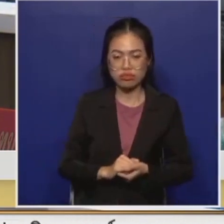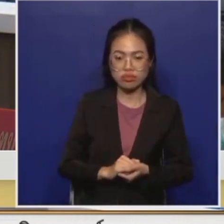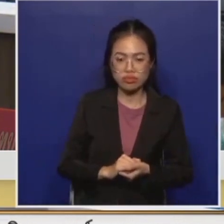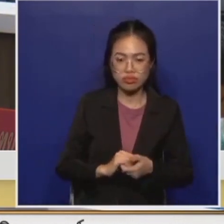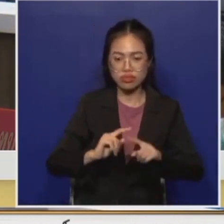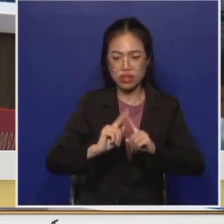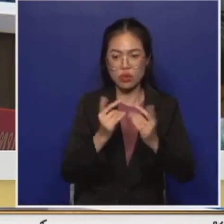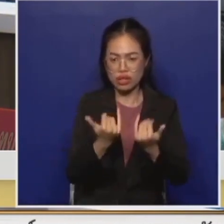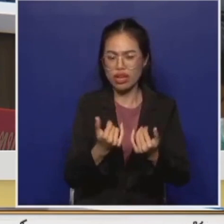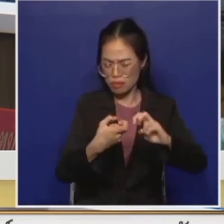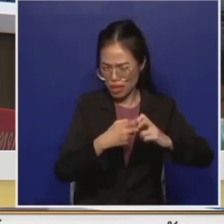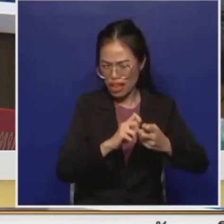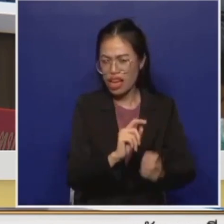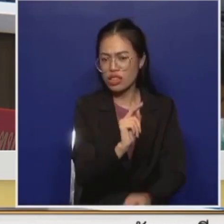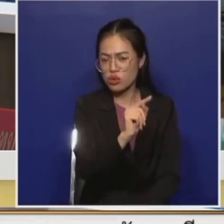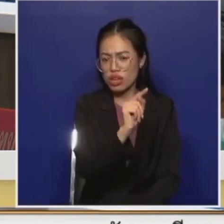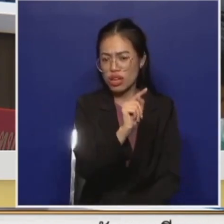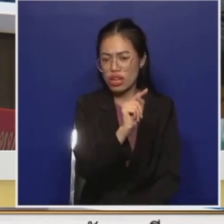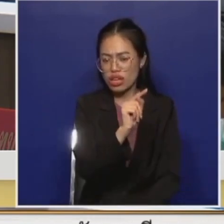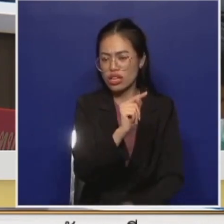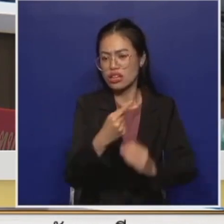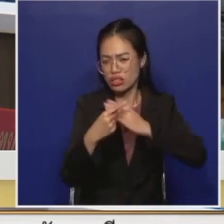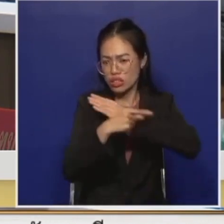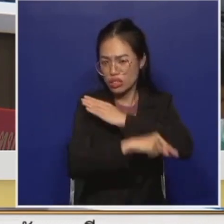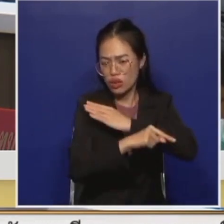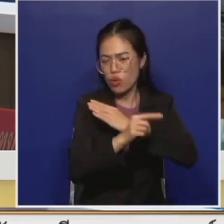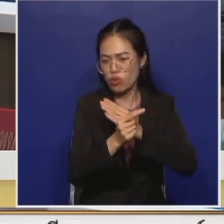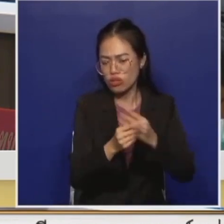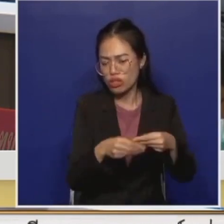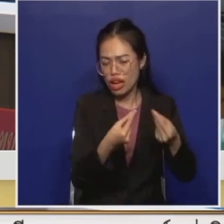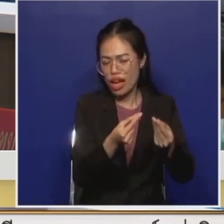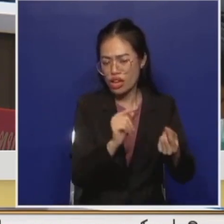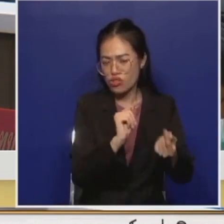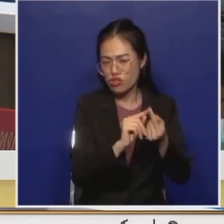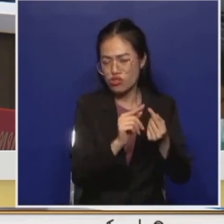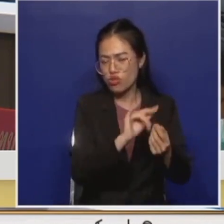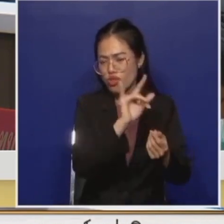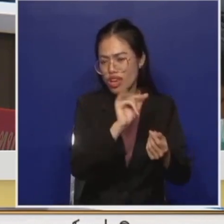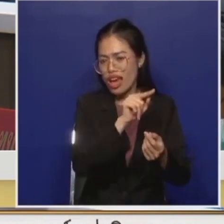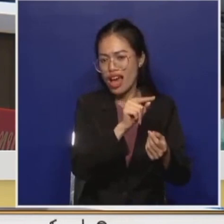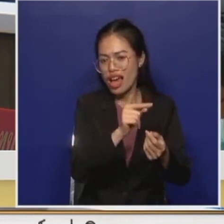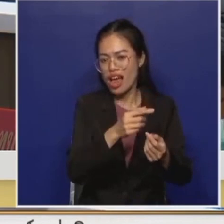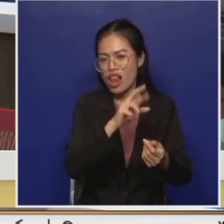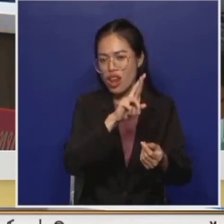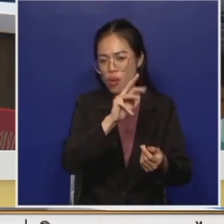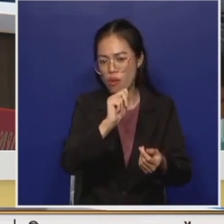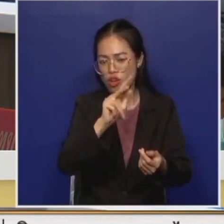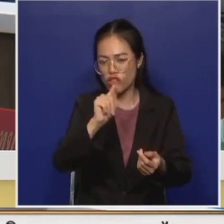แค่ประเด็นนี้เนี่ยครับ ความเป็รัฐมรีที่มคสมัร มลศนาต้ห้าม